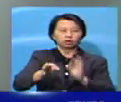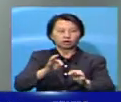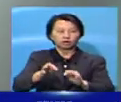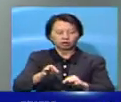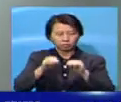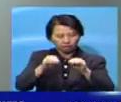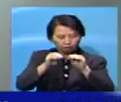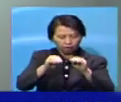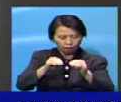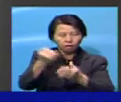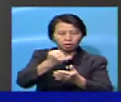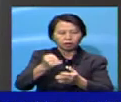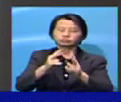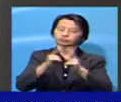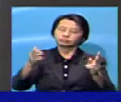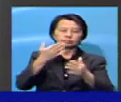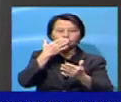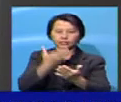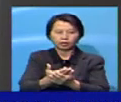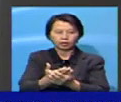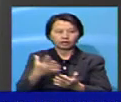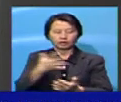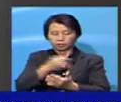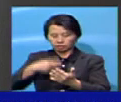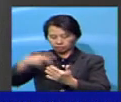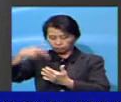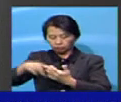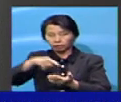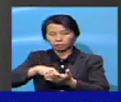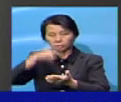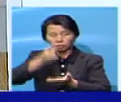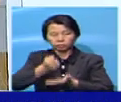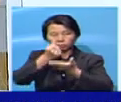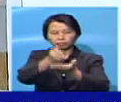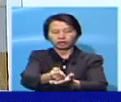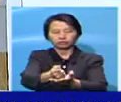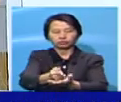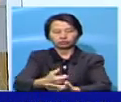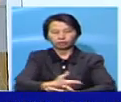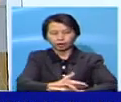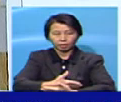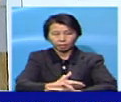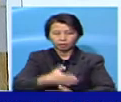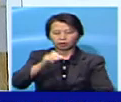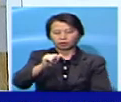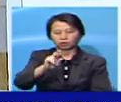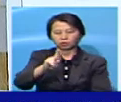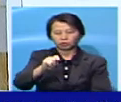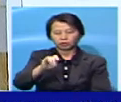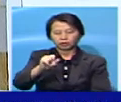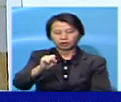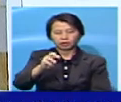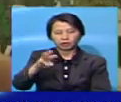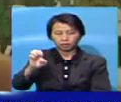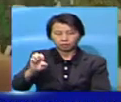jadi pelukis, amat-amat baik. Dan program ni memang untuk membantu kanak-kanak autism. Dan harapan saya kepada yang di luar sana,